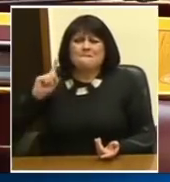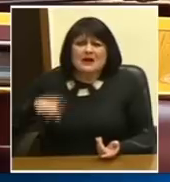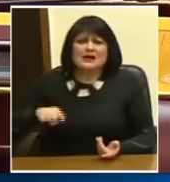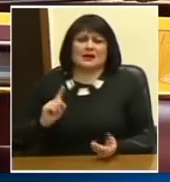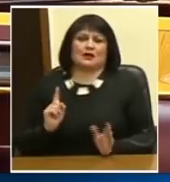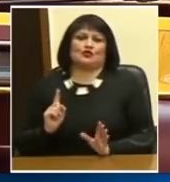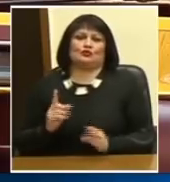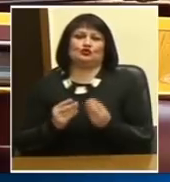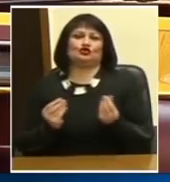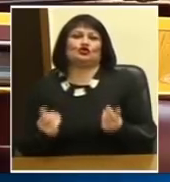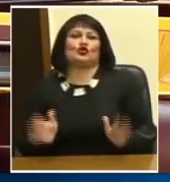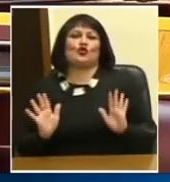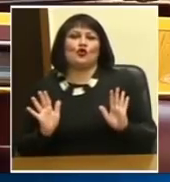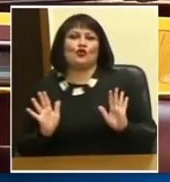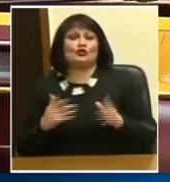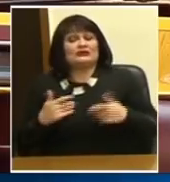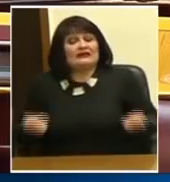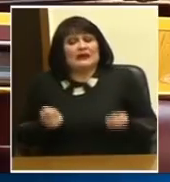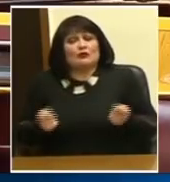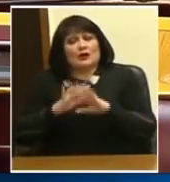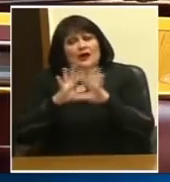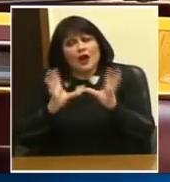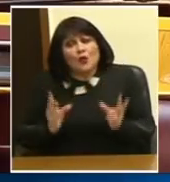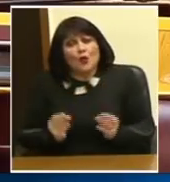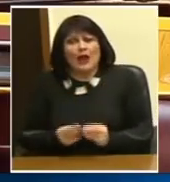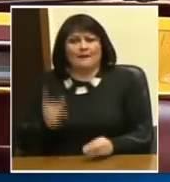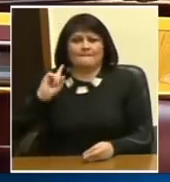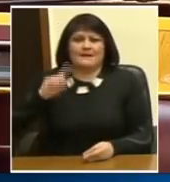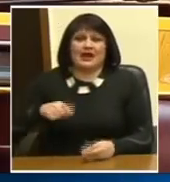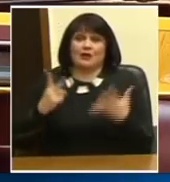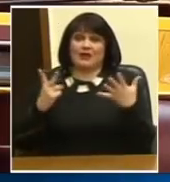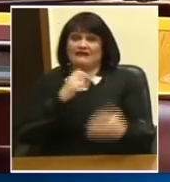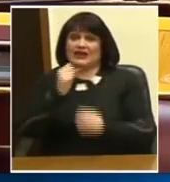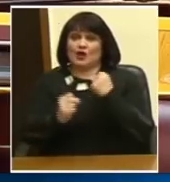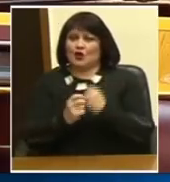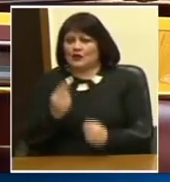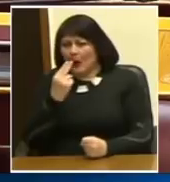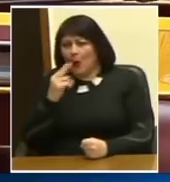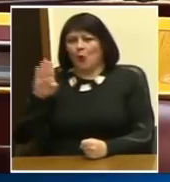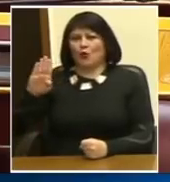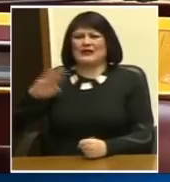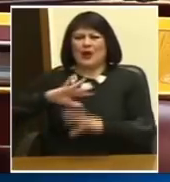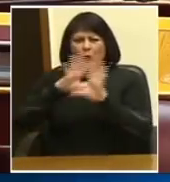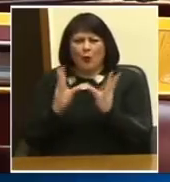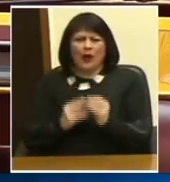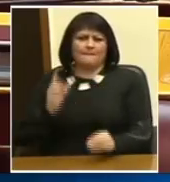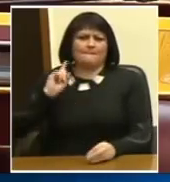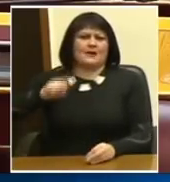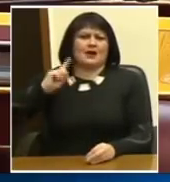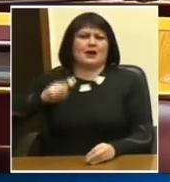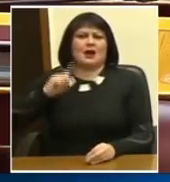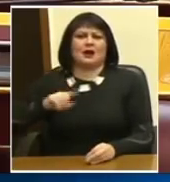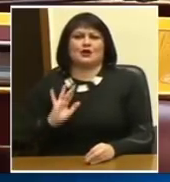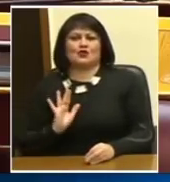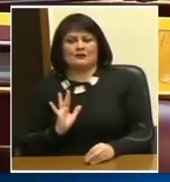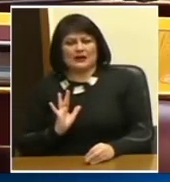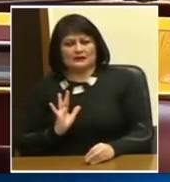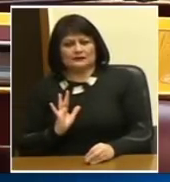παράνομες όλες οι πράξεις όλης της εφταετίας, για να μην αναφερθώ και στις